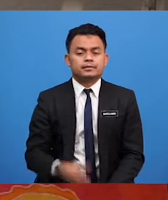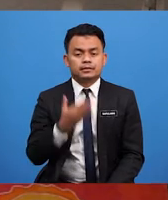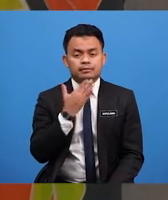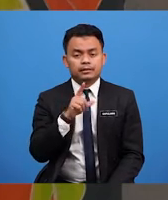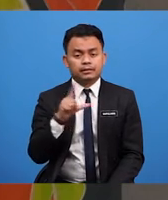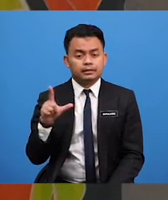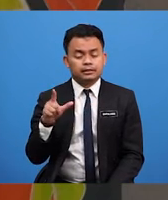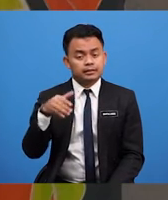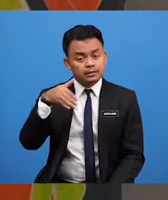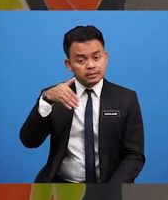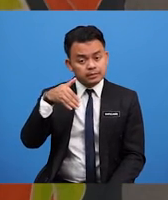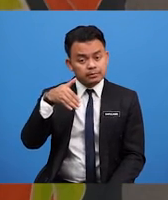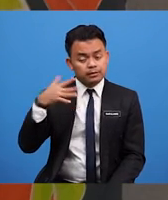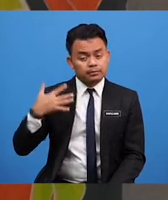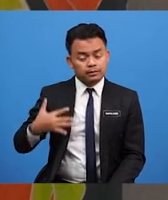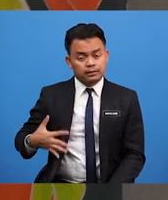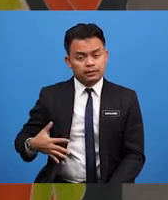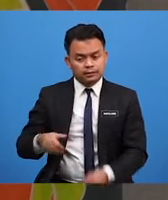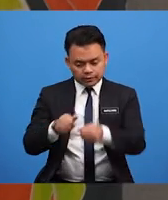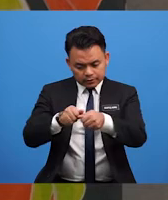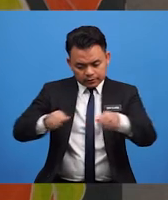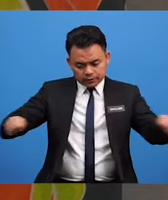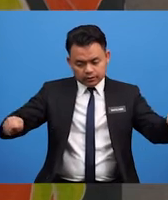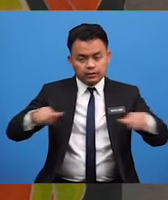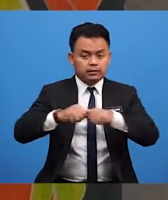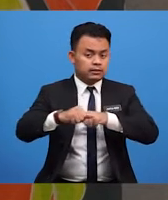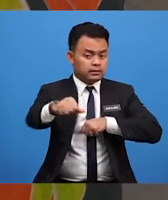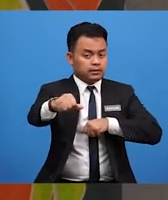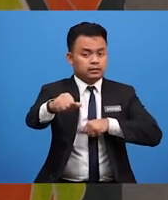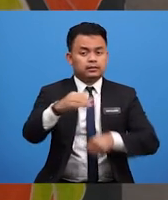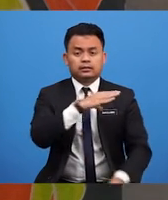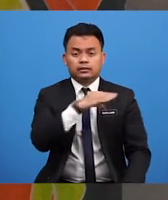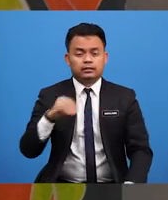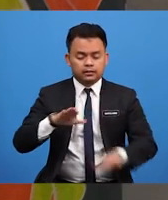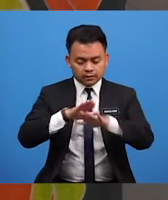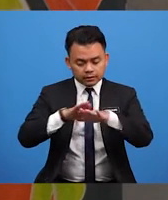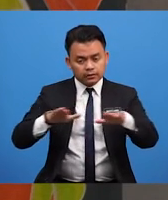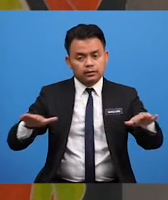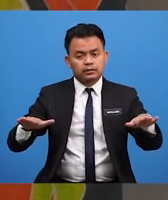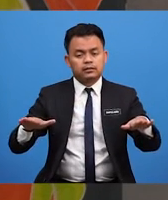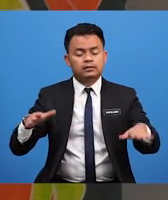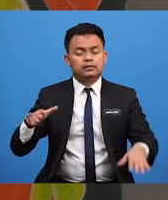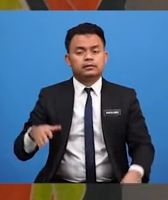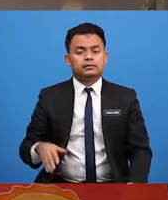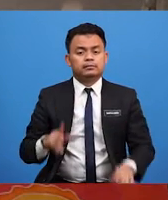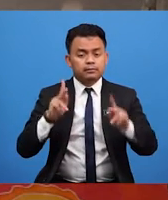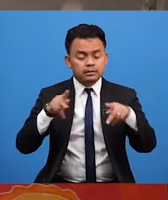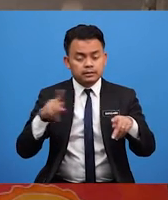Baiklah, sebelum kain ditegangkan dan dibentangkan, pastikan kain tidak